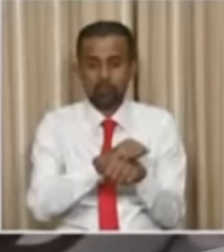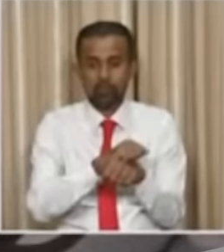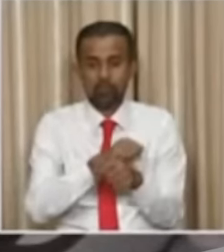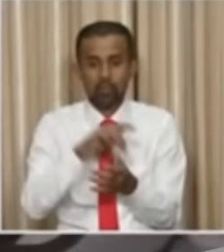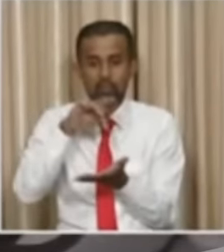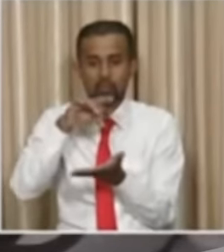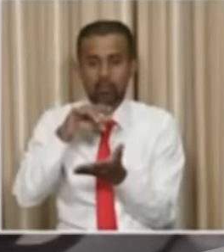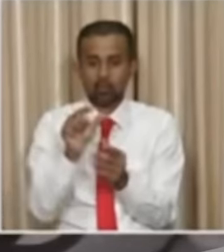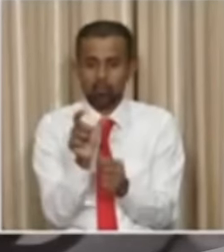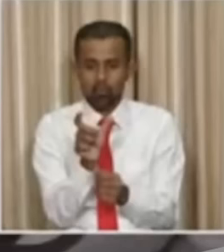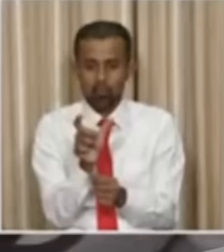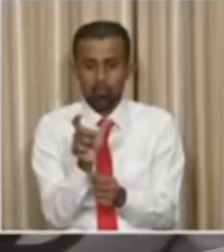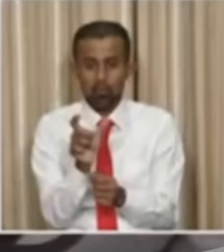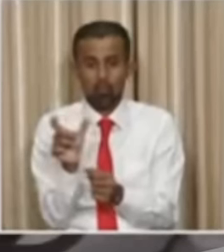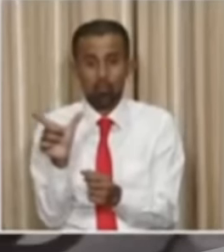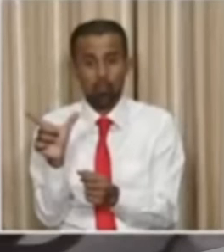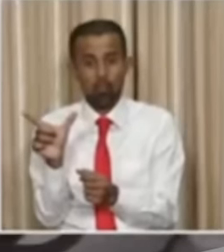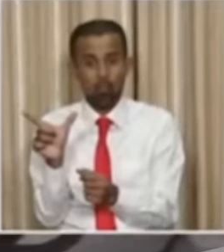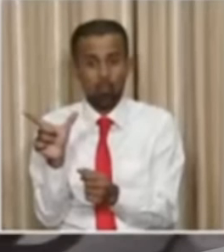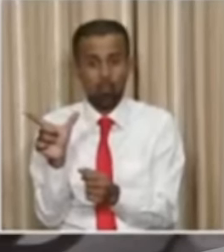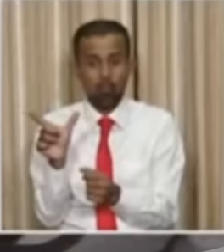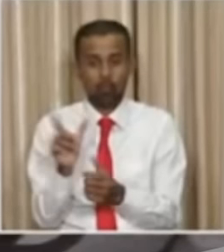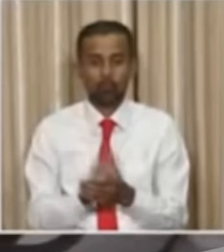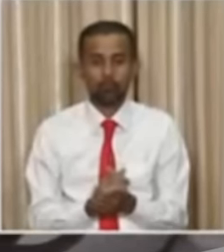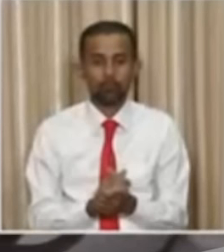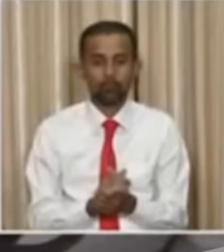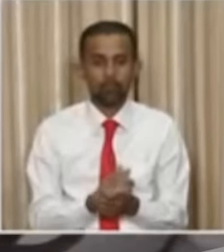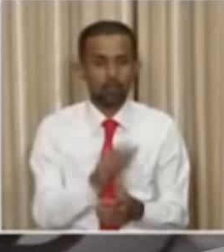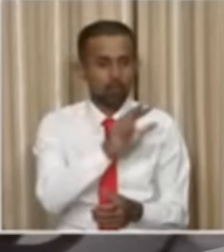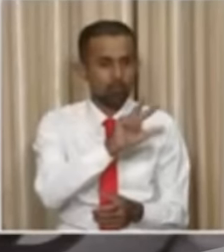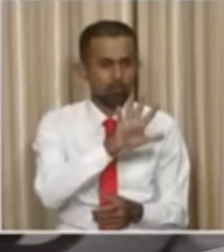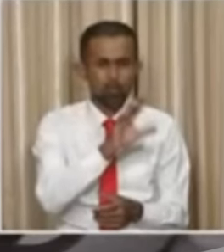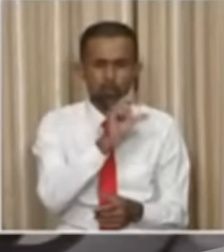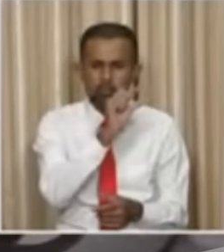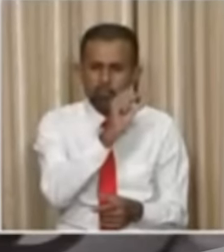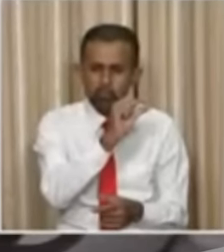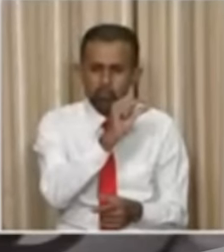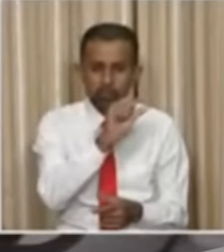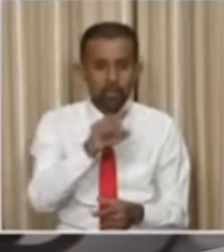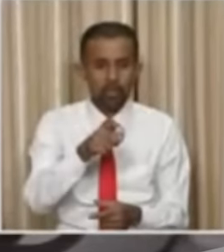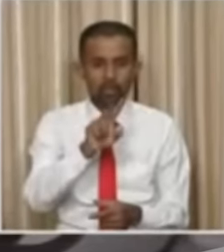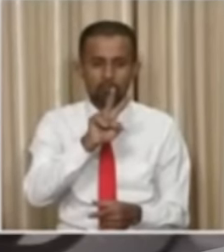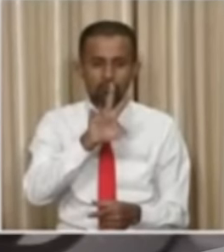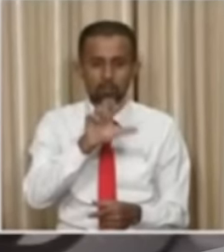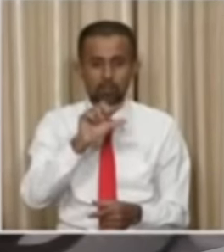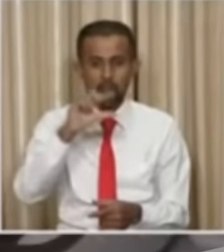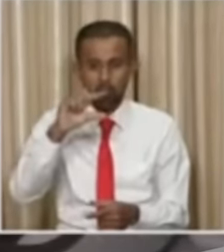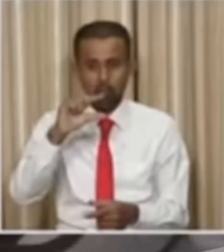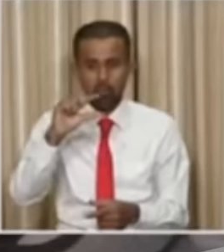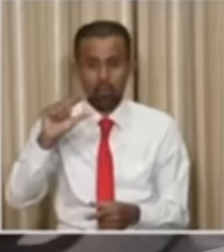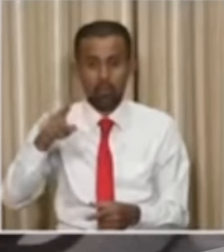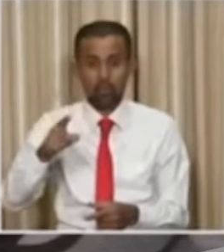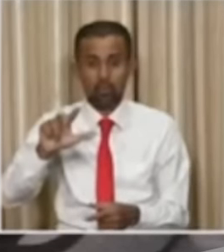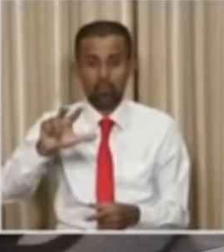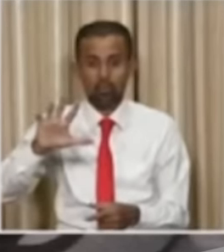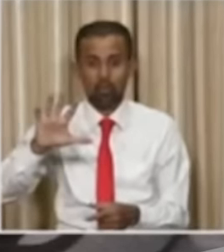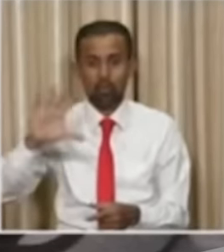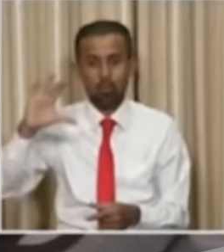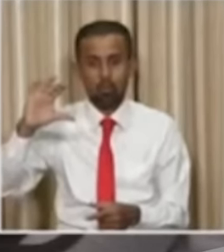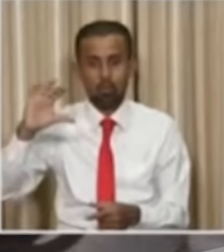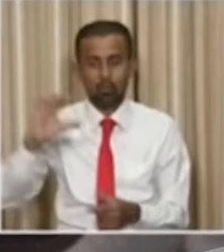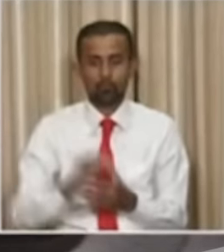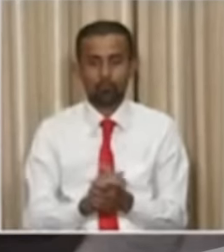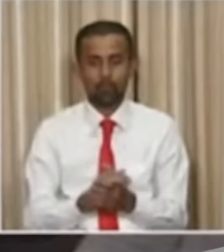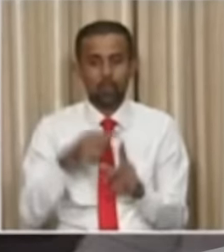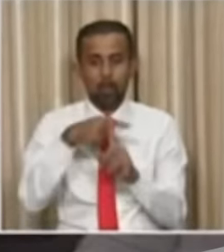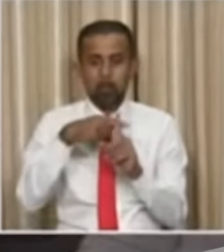මධ්‍ය පරිමාණ ටිකක් ලොකු සබන් කෑල්ල. රුපියල් 85ට පොඩි එක, 125ට ඊළඟ එක, 185ට එක. සබන්